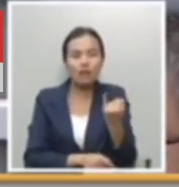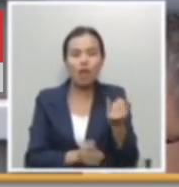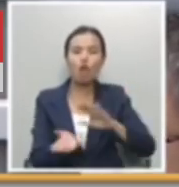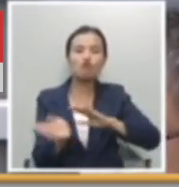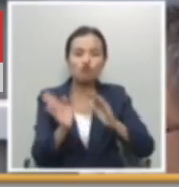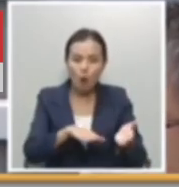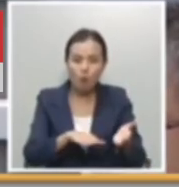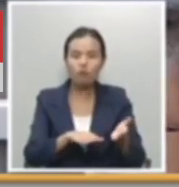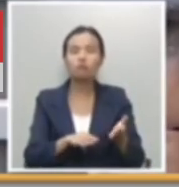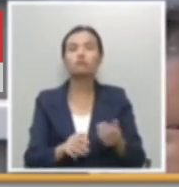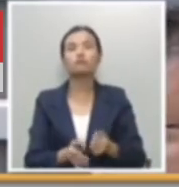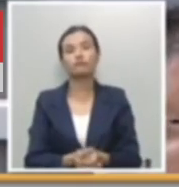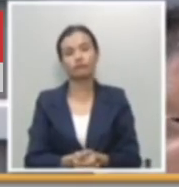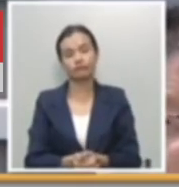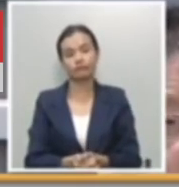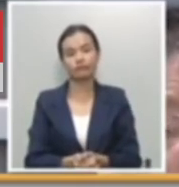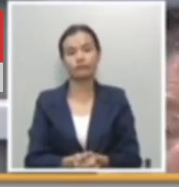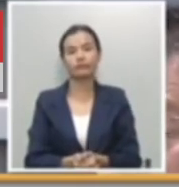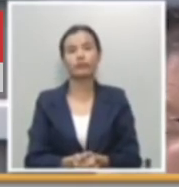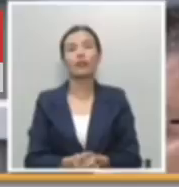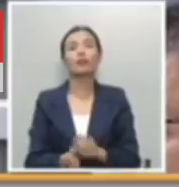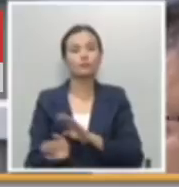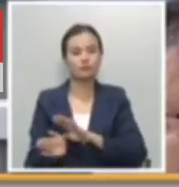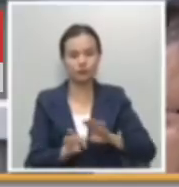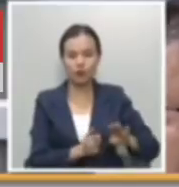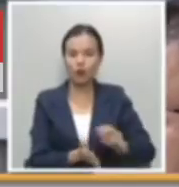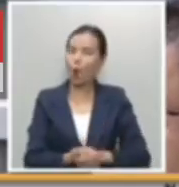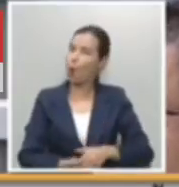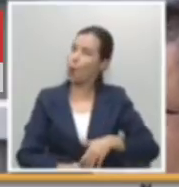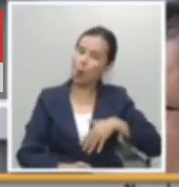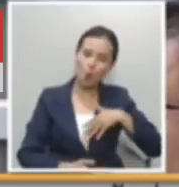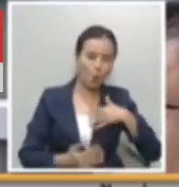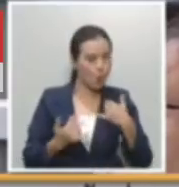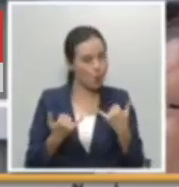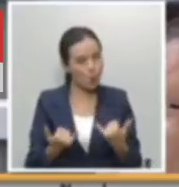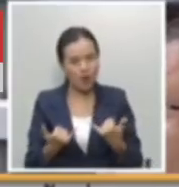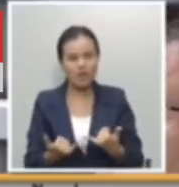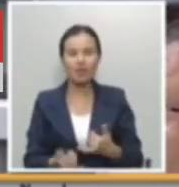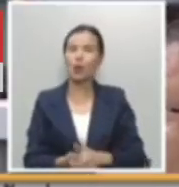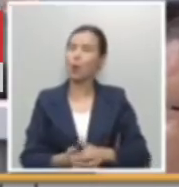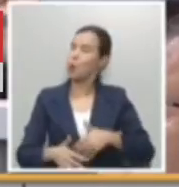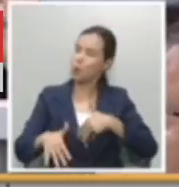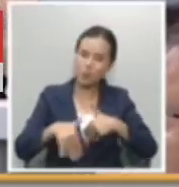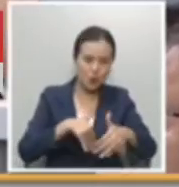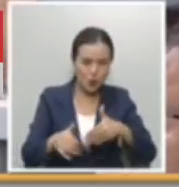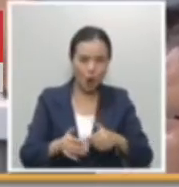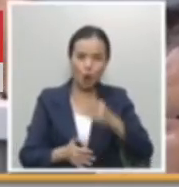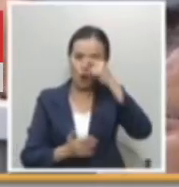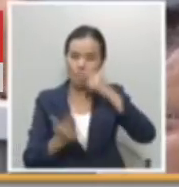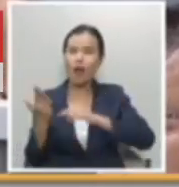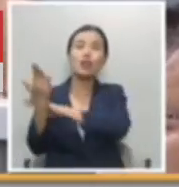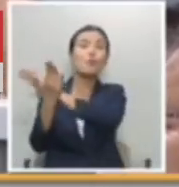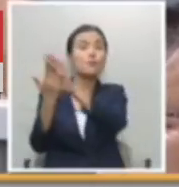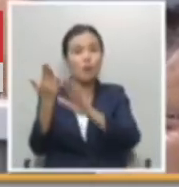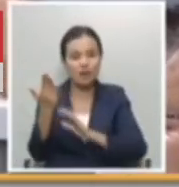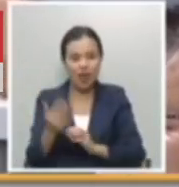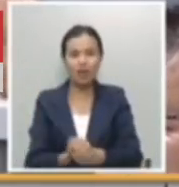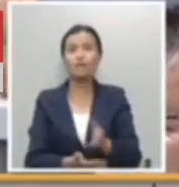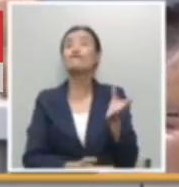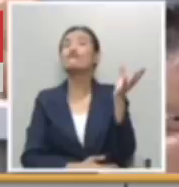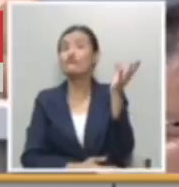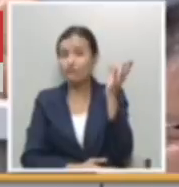พี่น้องครับเอ้าอีกเรื่องนึงโอ้โหวันนี้พี่น้องเอ้ยคนไทยทั้งประเทศฟังนะ